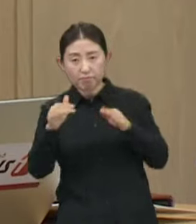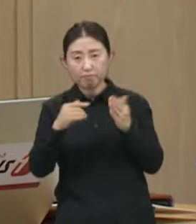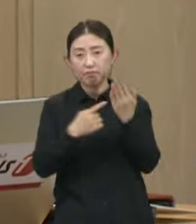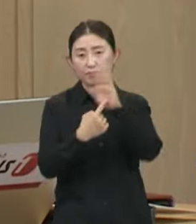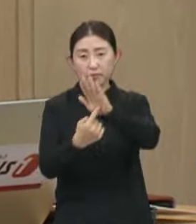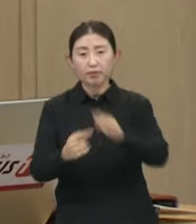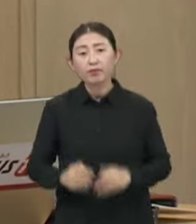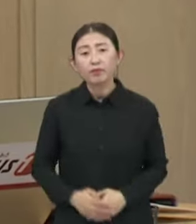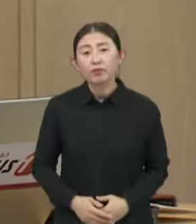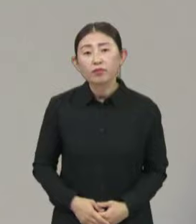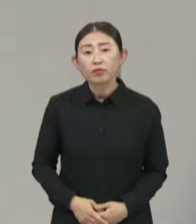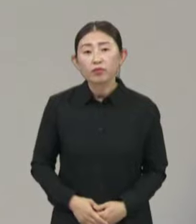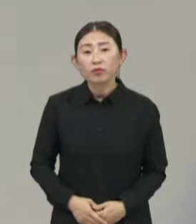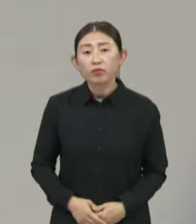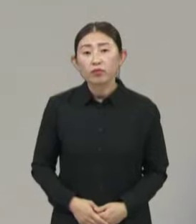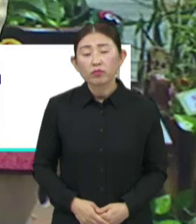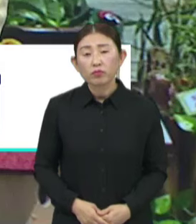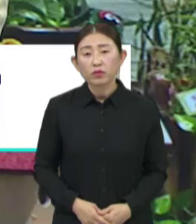밝혔습니다.